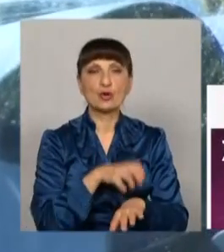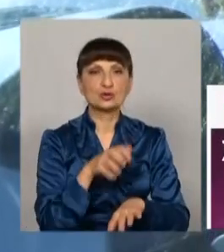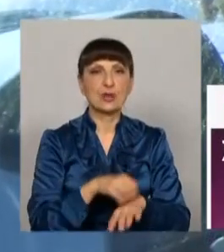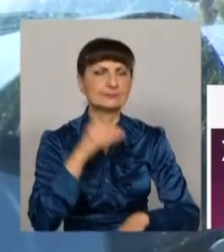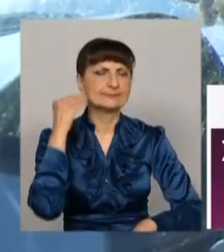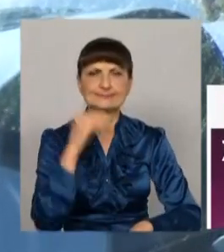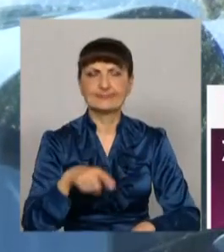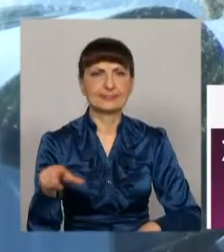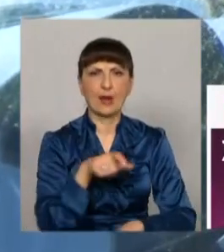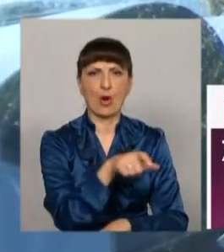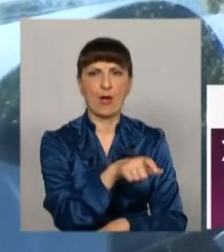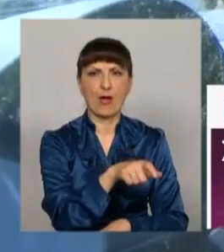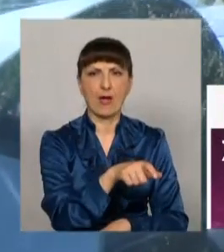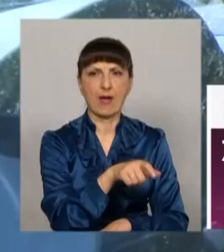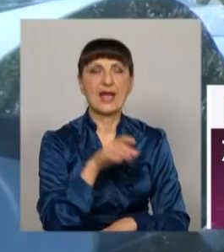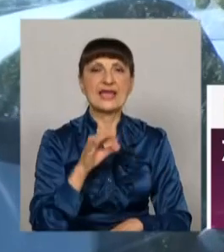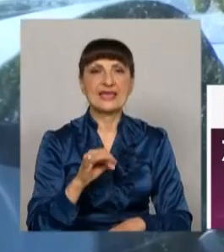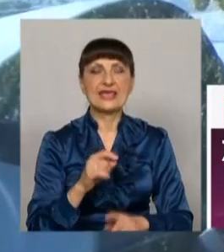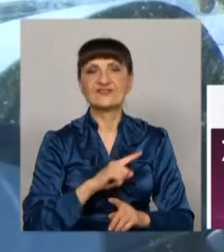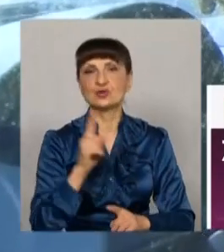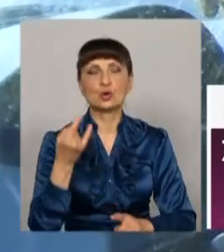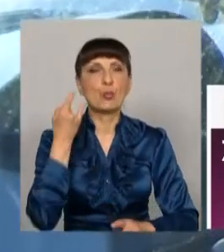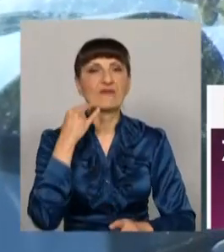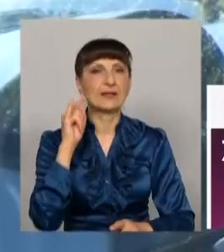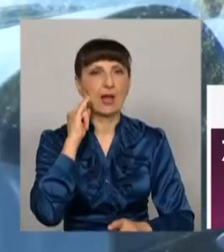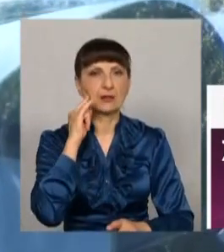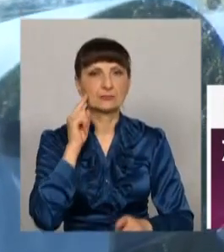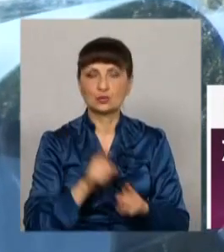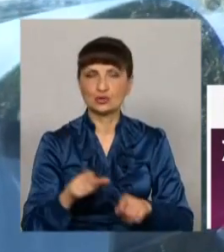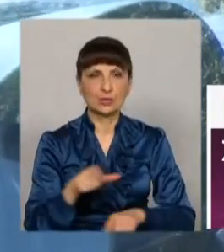автобан. И в сторону Павлодара.